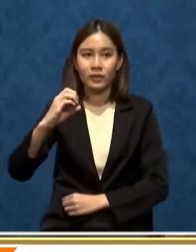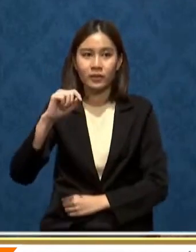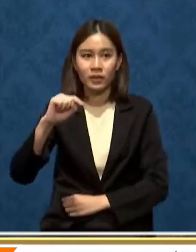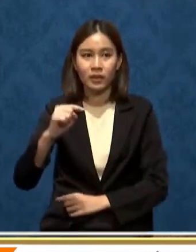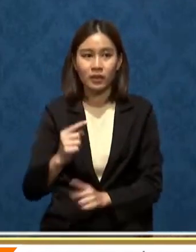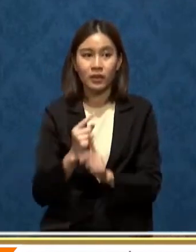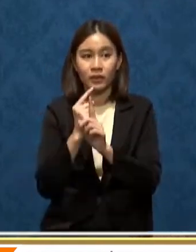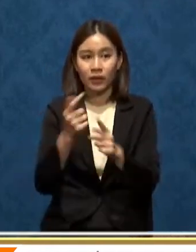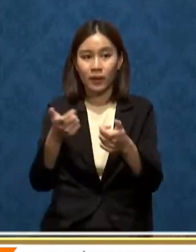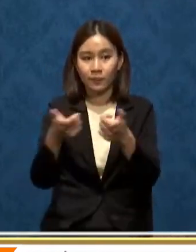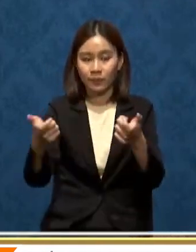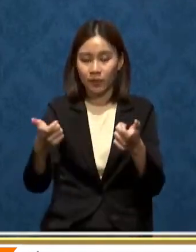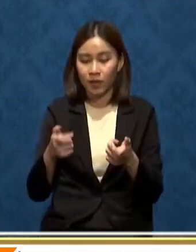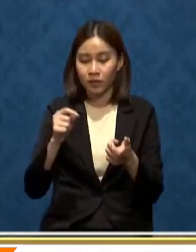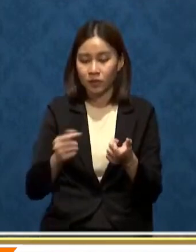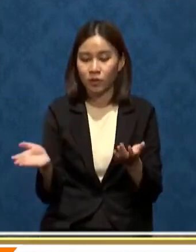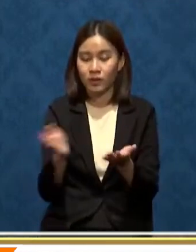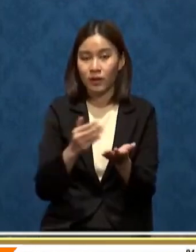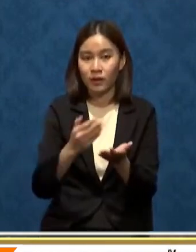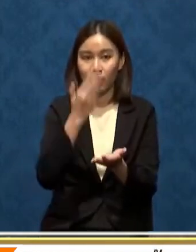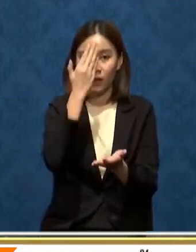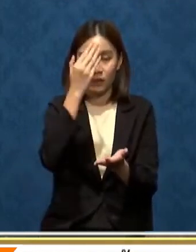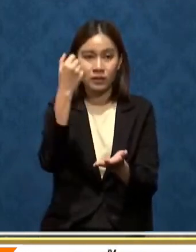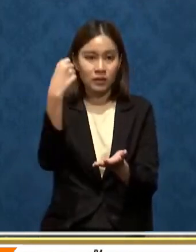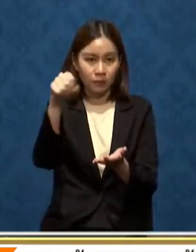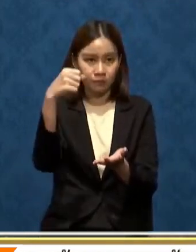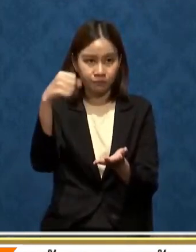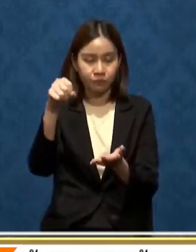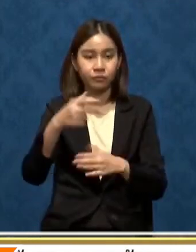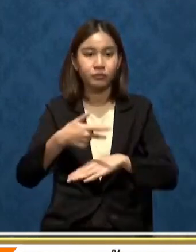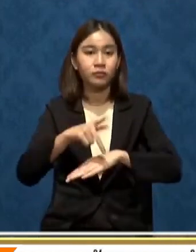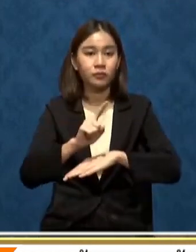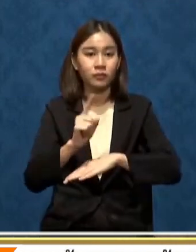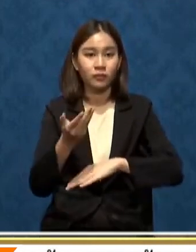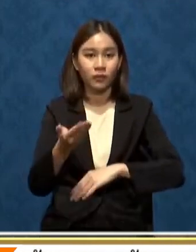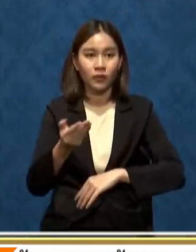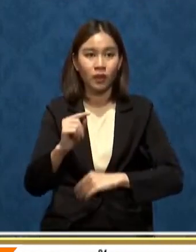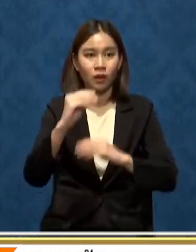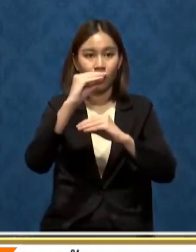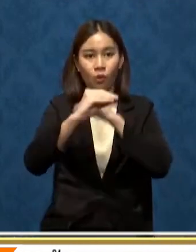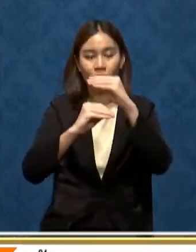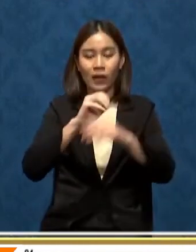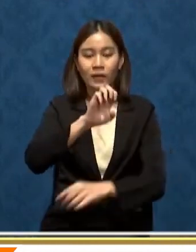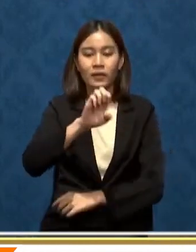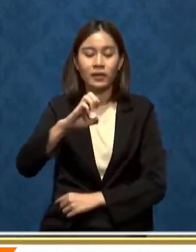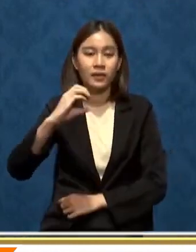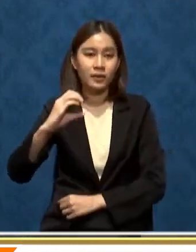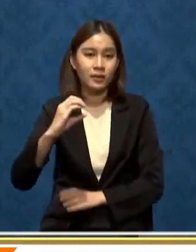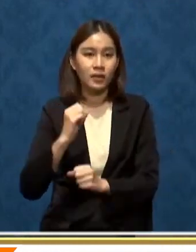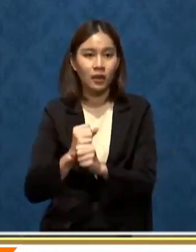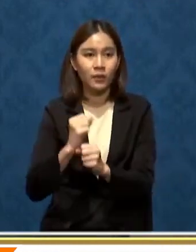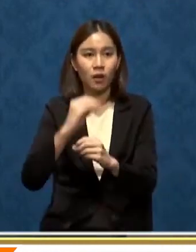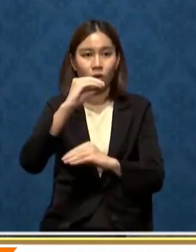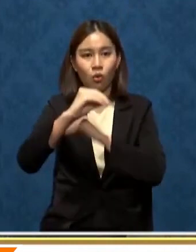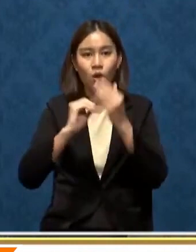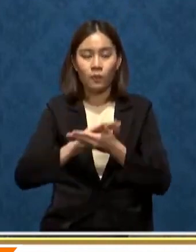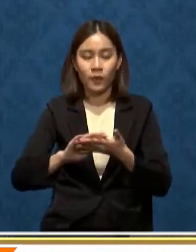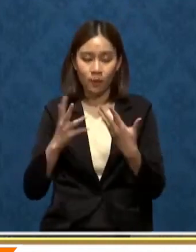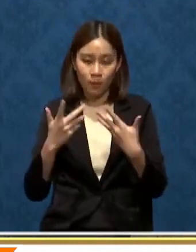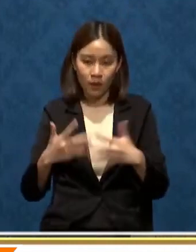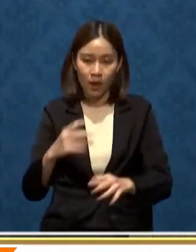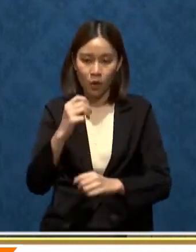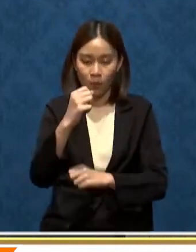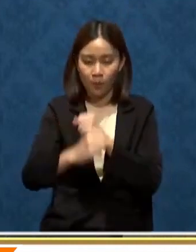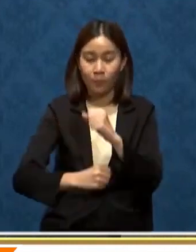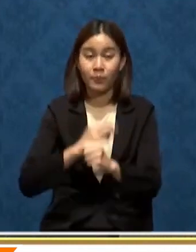ตามรายงานชาวบับนี้ในหนาที่ 10ท่ประทานครับ โครงการ EEC ดำเนินโครงการไปแล้วกว่า 6